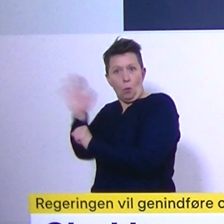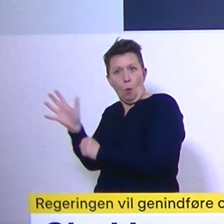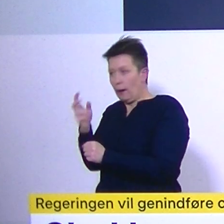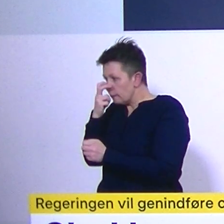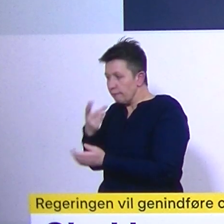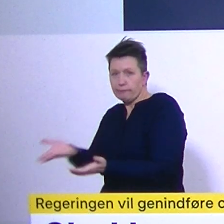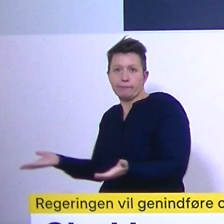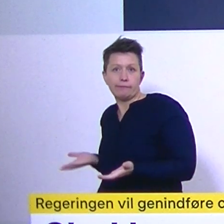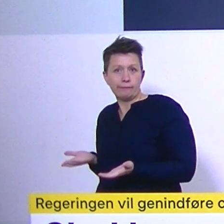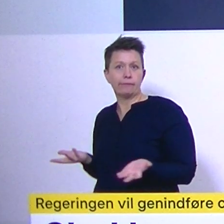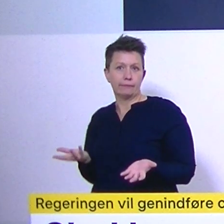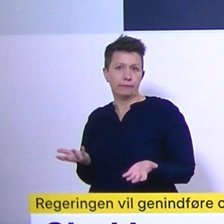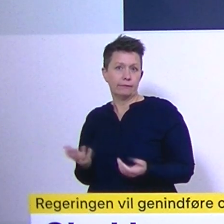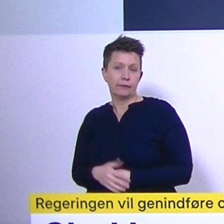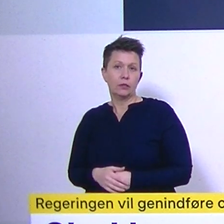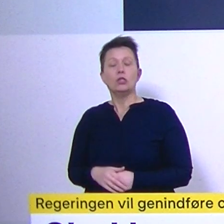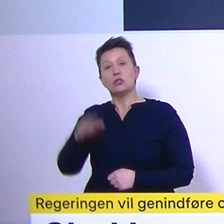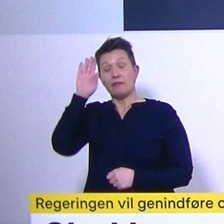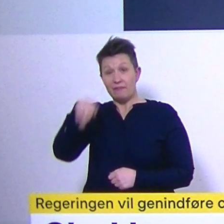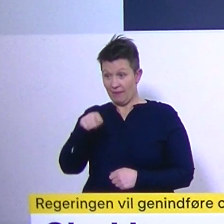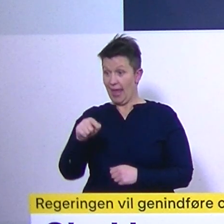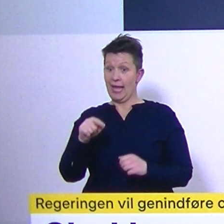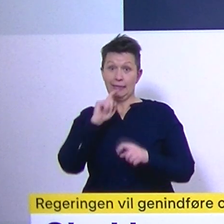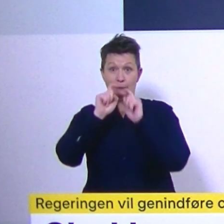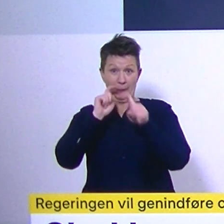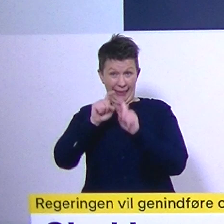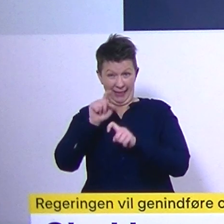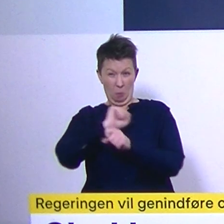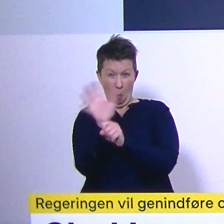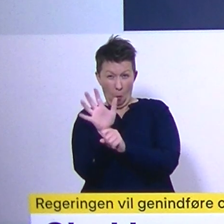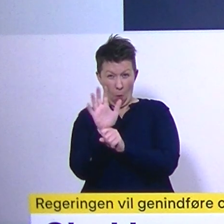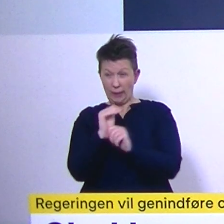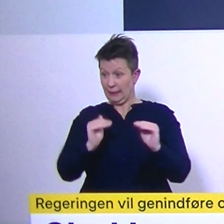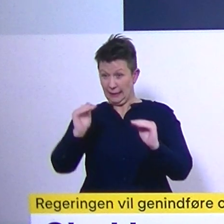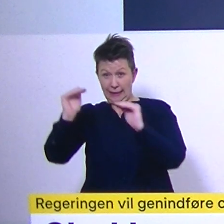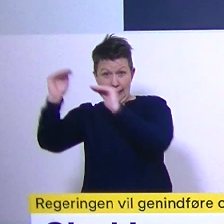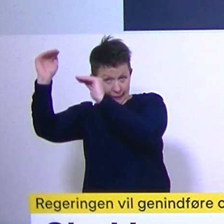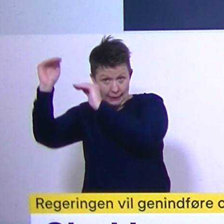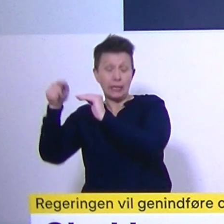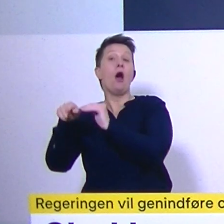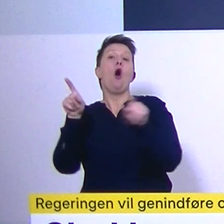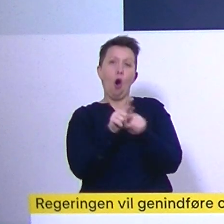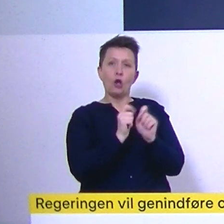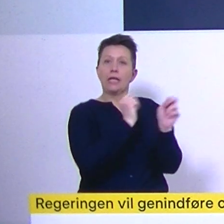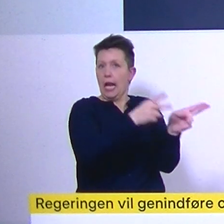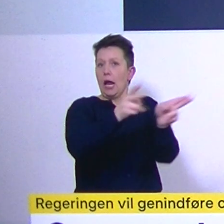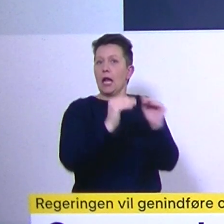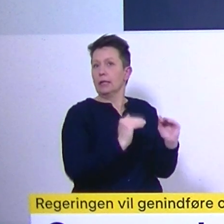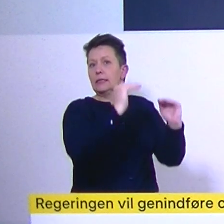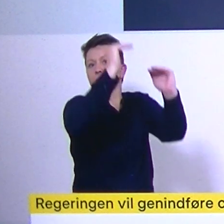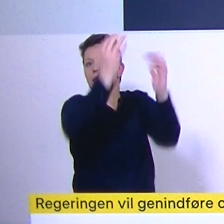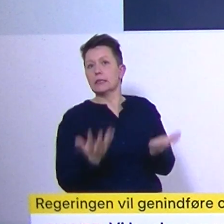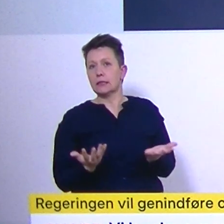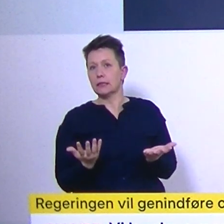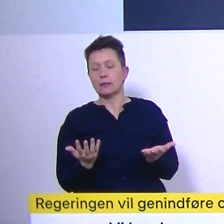kommer med en hale af stigninger i indlæggelser. Der er en markant mindre risiko for at blive smittet og